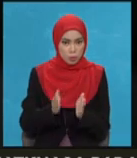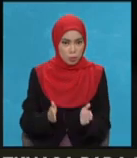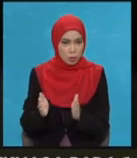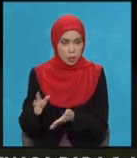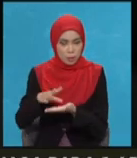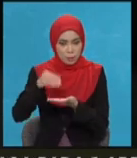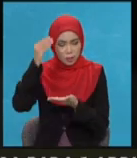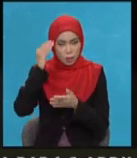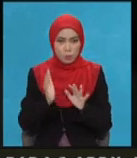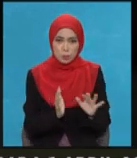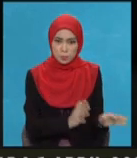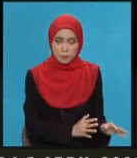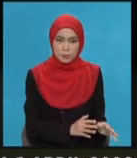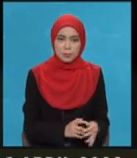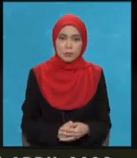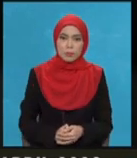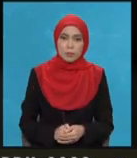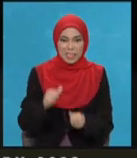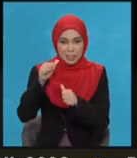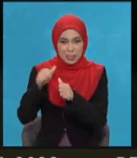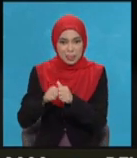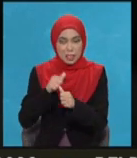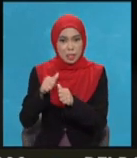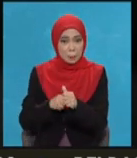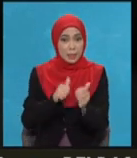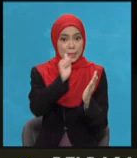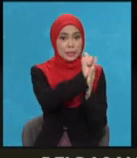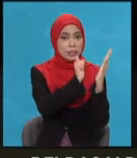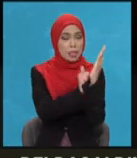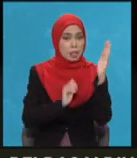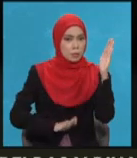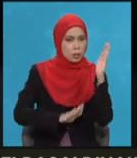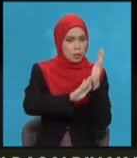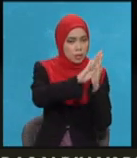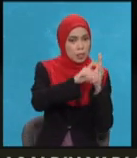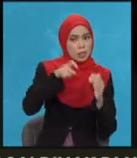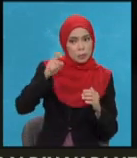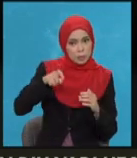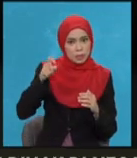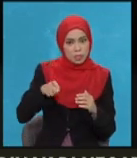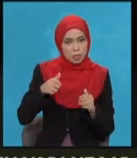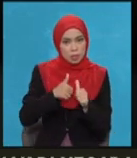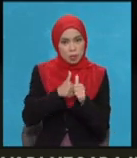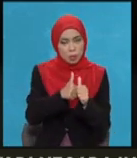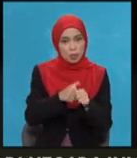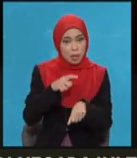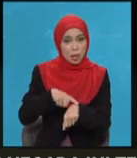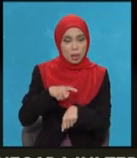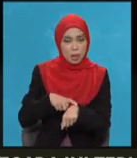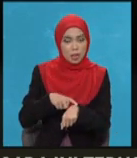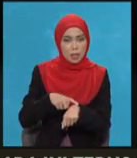setiap agenda kemajuan hendaklah senantiasa realiber mengikut perubahan masa dalam masa yang sama